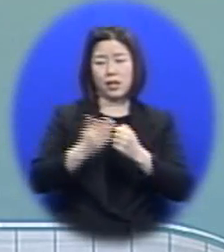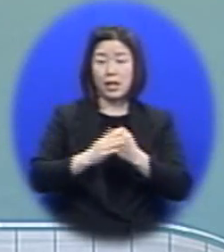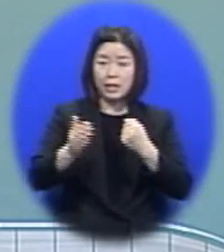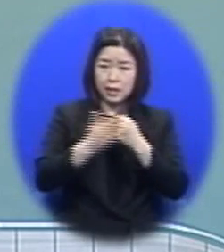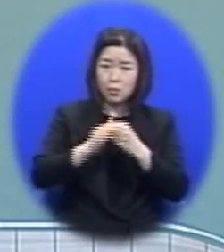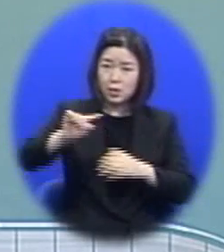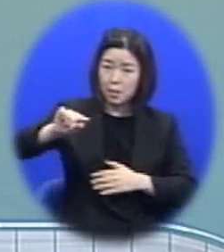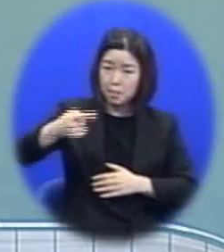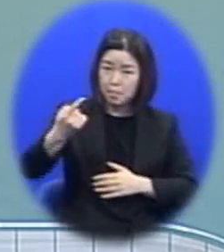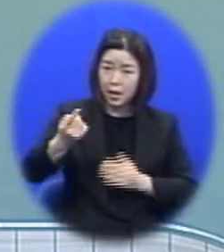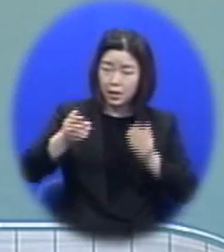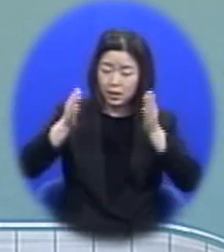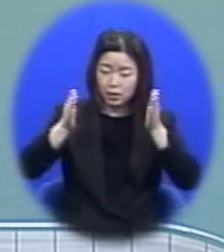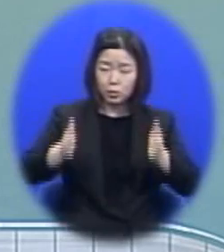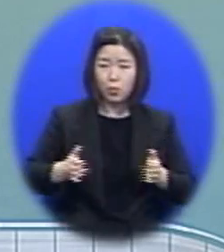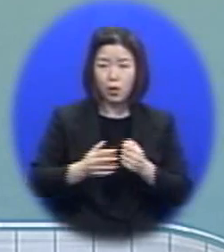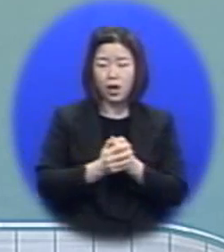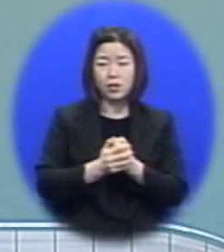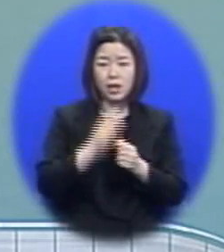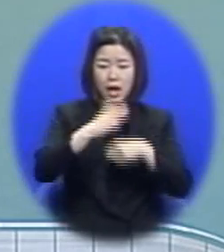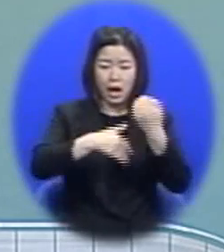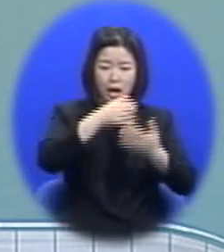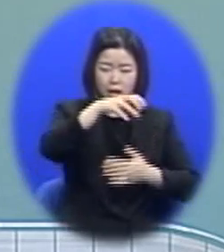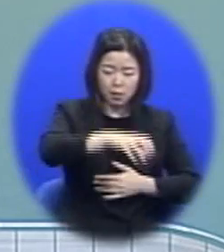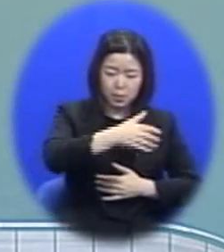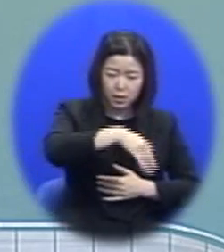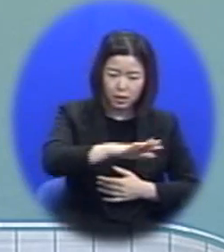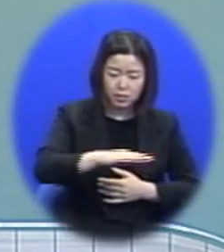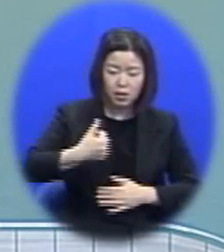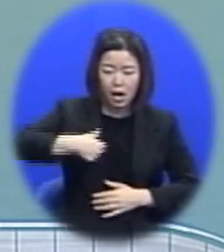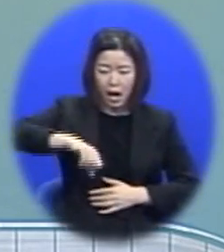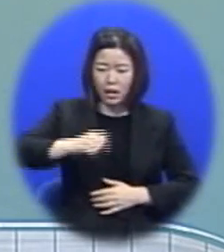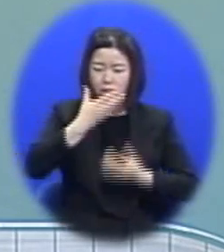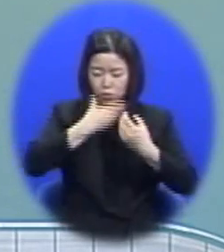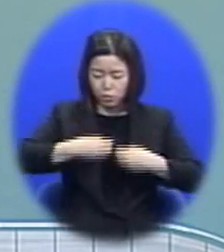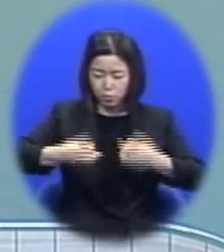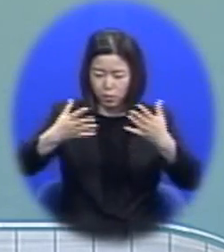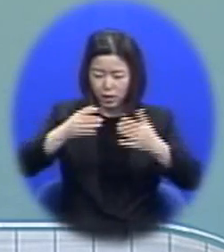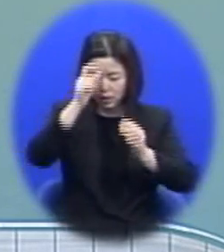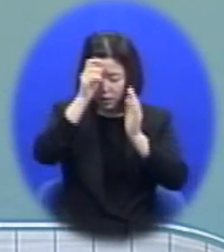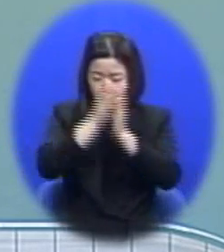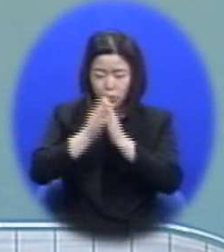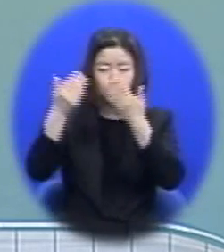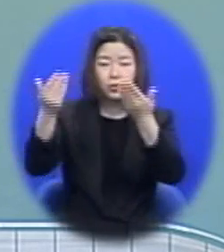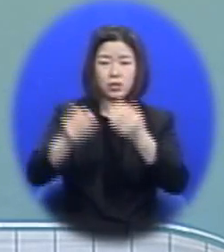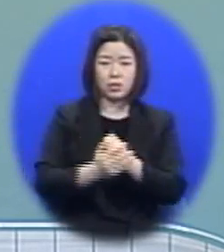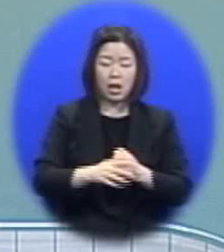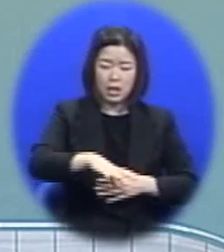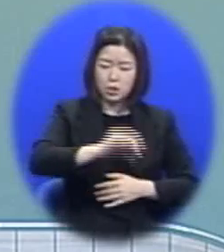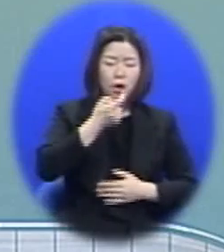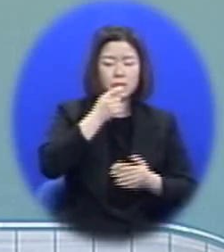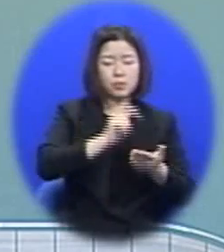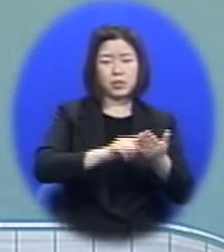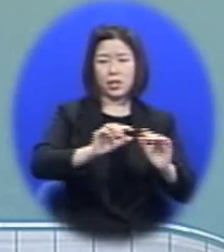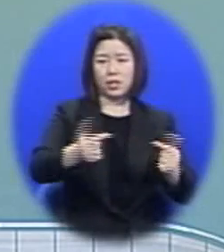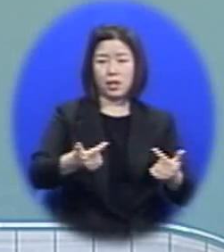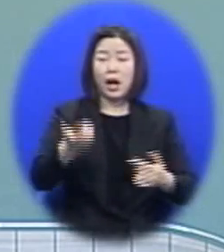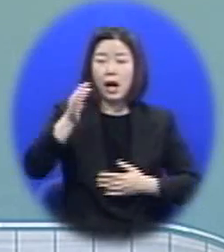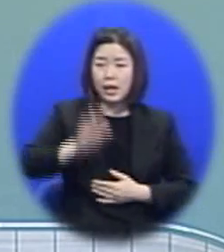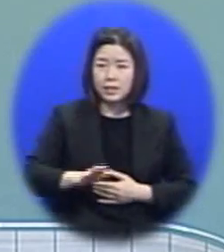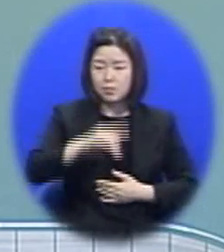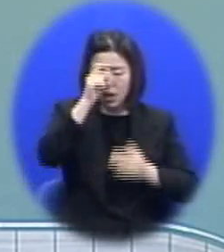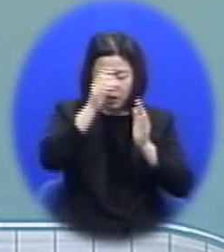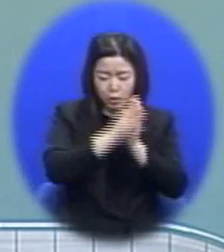100일 동안 하나님 앞에 나가서 아들을 축복하는 기도를 했습니다 처음에는 쉽지 않으셨다 그래요 그러나